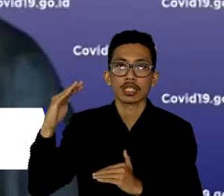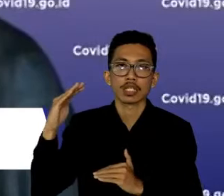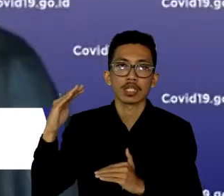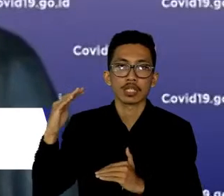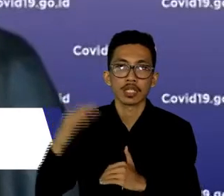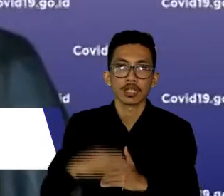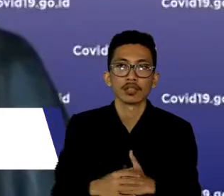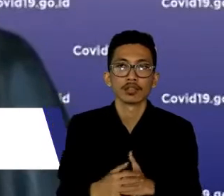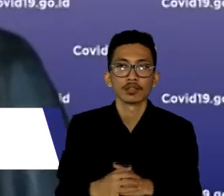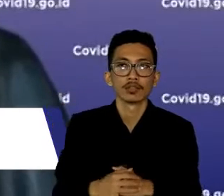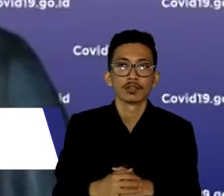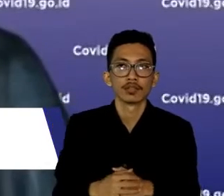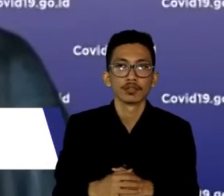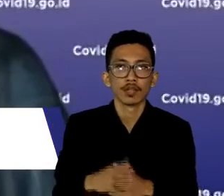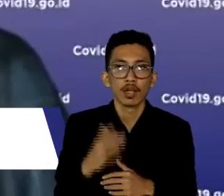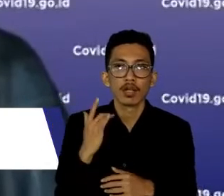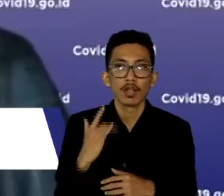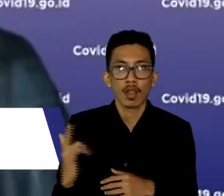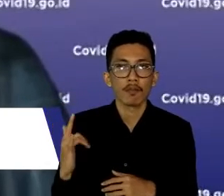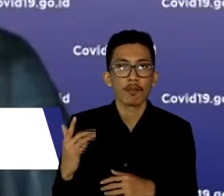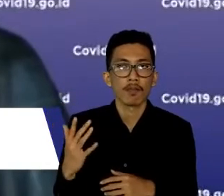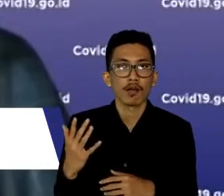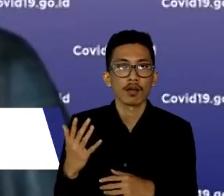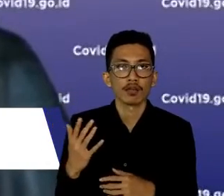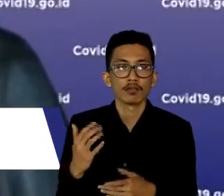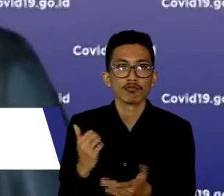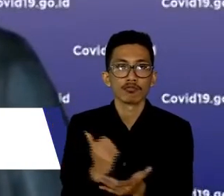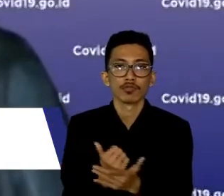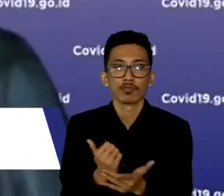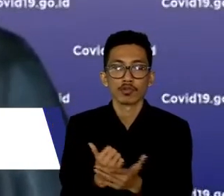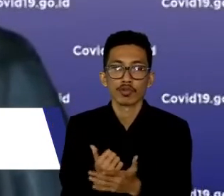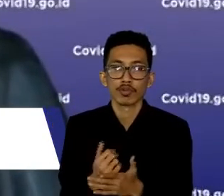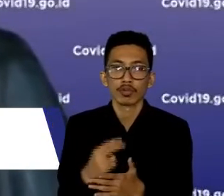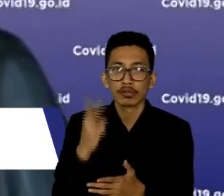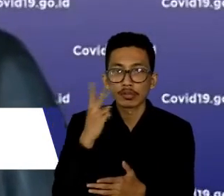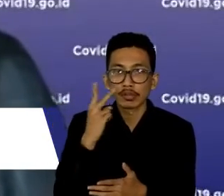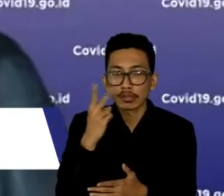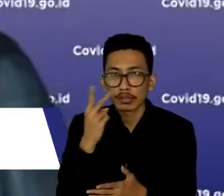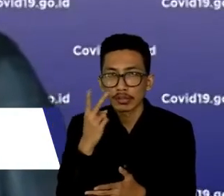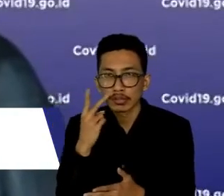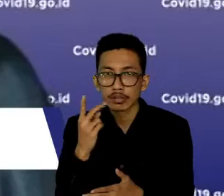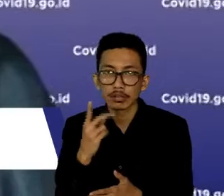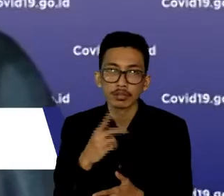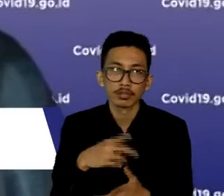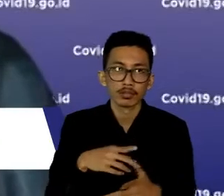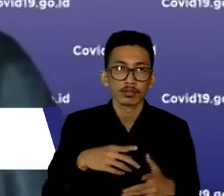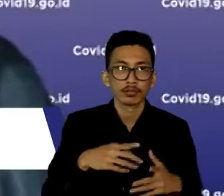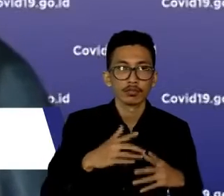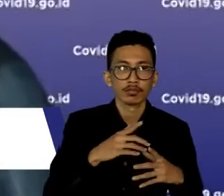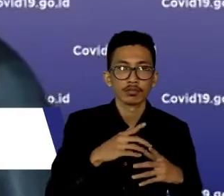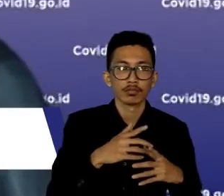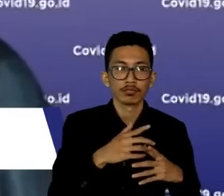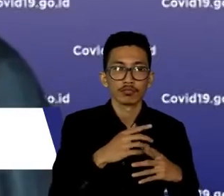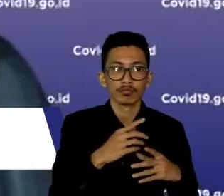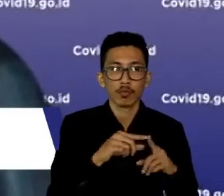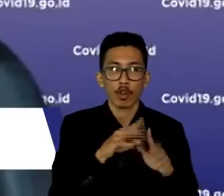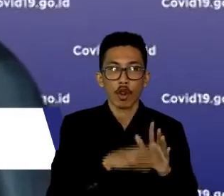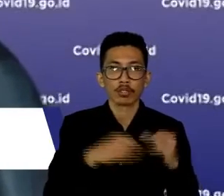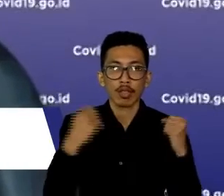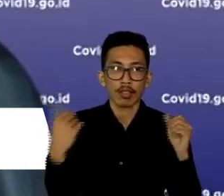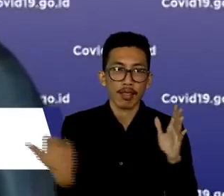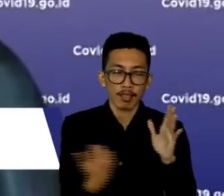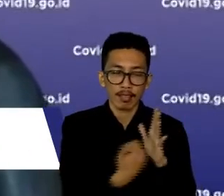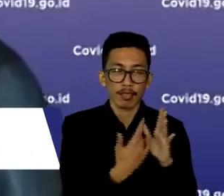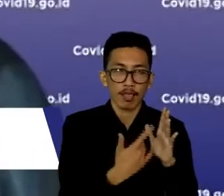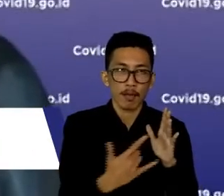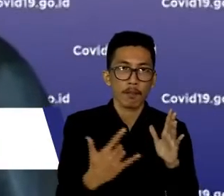Jadi apalagi kita gitu, jadi tetap harus memiliki kewaspadaan yang sangat tinggi, meningkatkan dan menerapkan kepatuhan